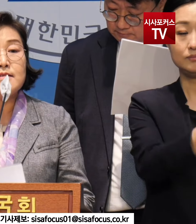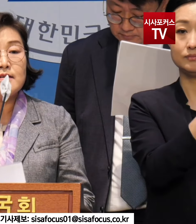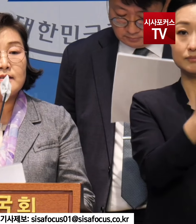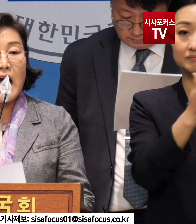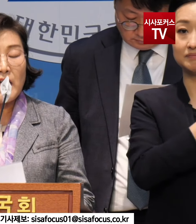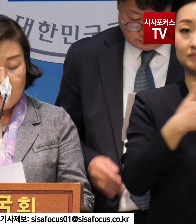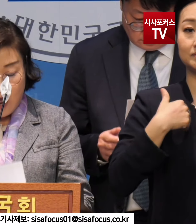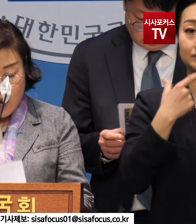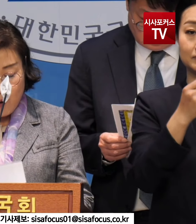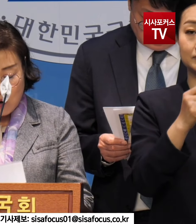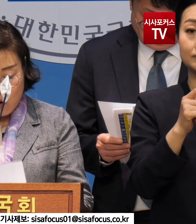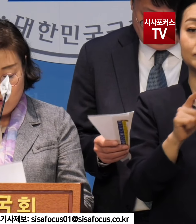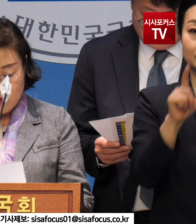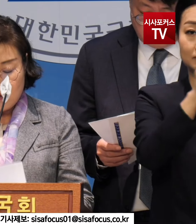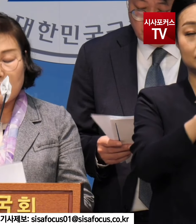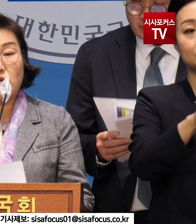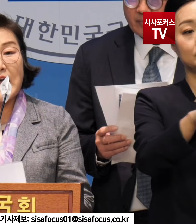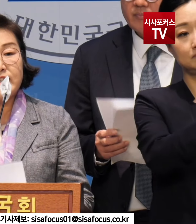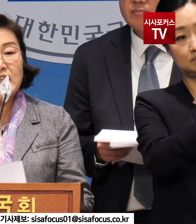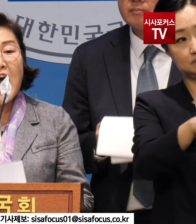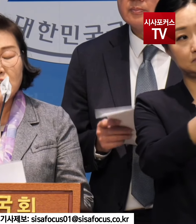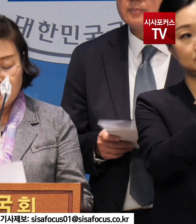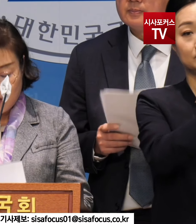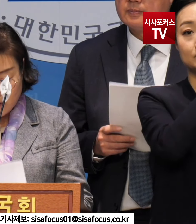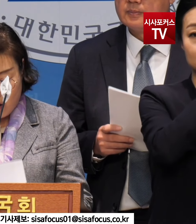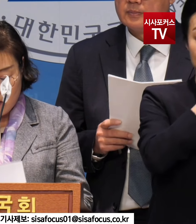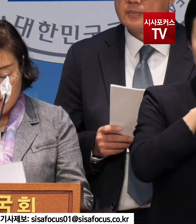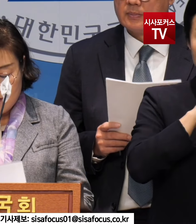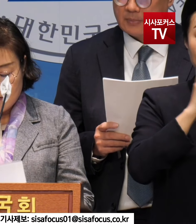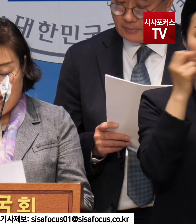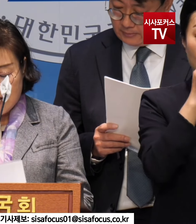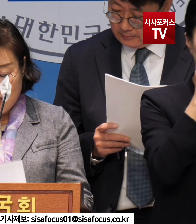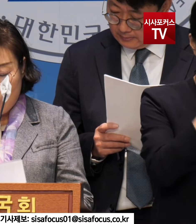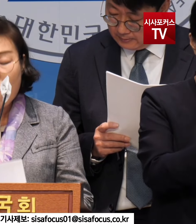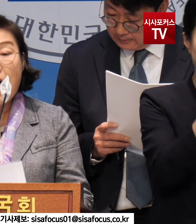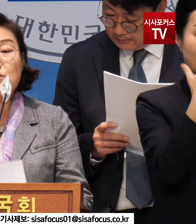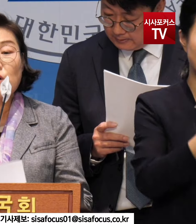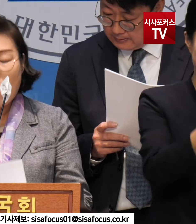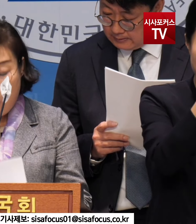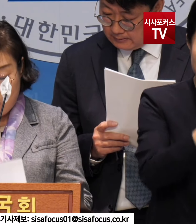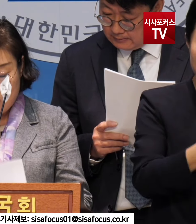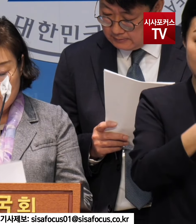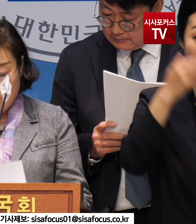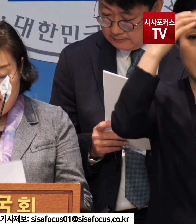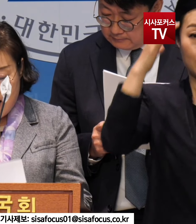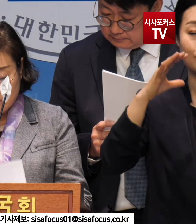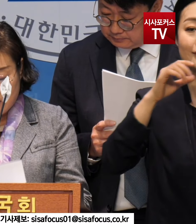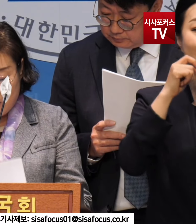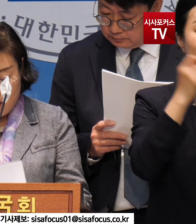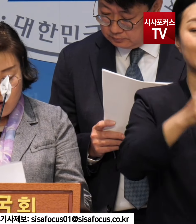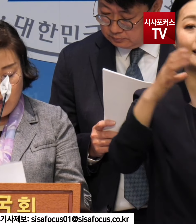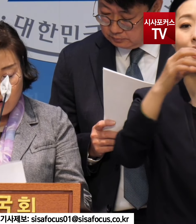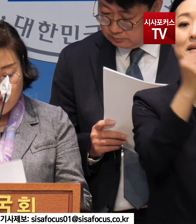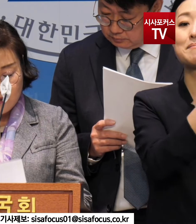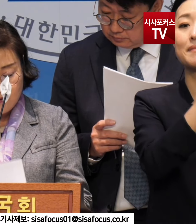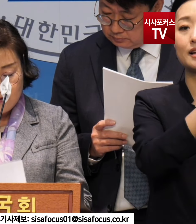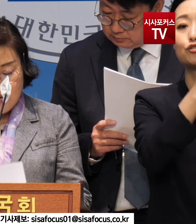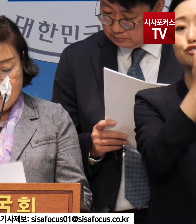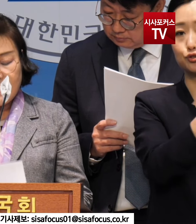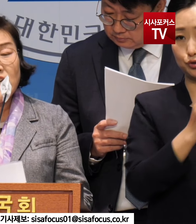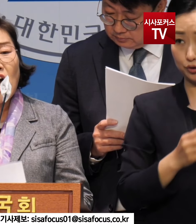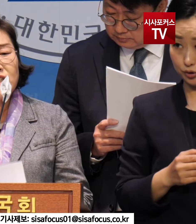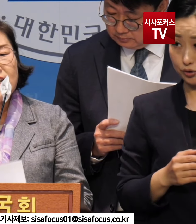당당히 사회를 할부하고 또 다른 사기를 쳐서 사기 공화국으로 전락되어 가고